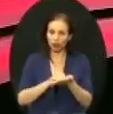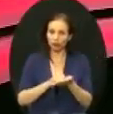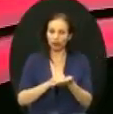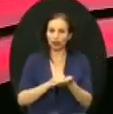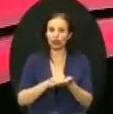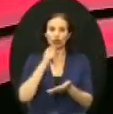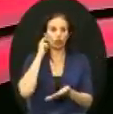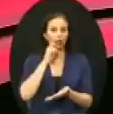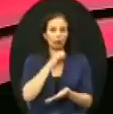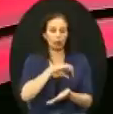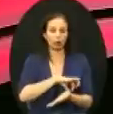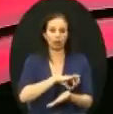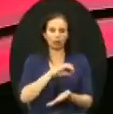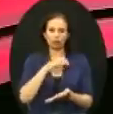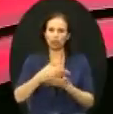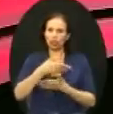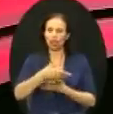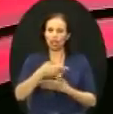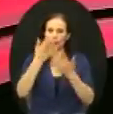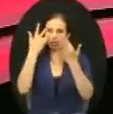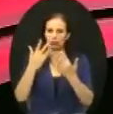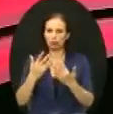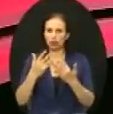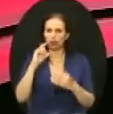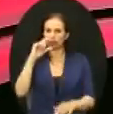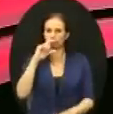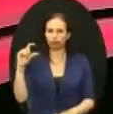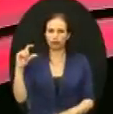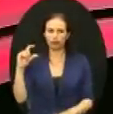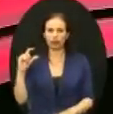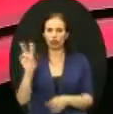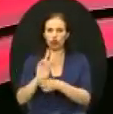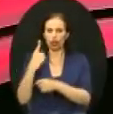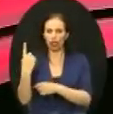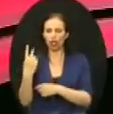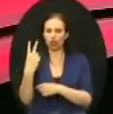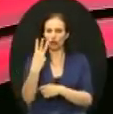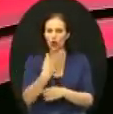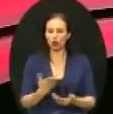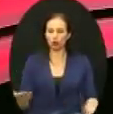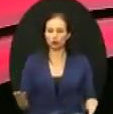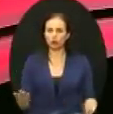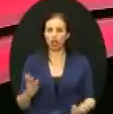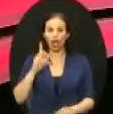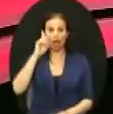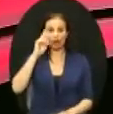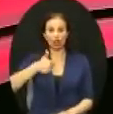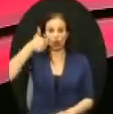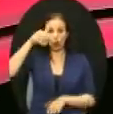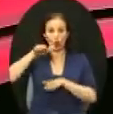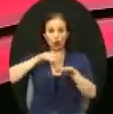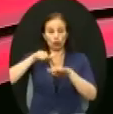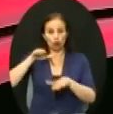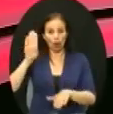של ליברמן, הוא נתן להם מספרים וציונים, מספר, השקרן מספר 1, השקרן מספר 2 וכן הלאה, אבל ראש הממשלה בנימין נתניהו,